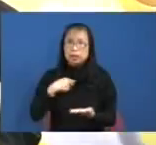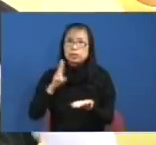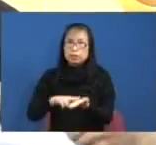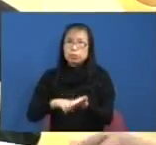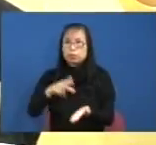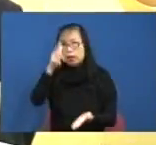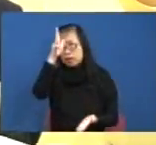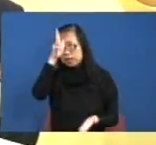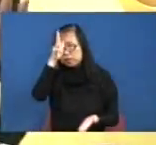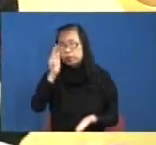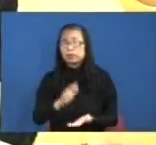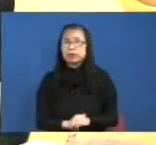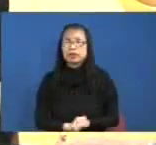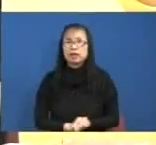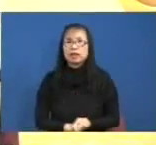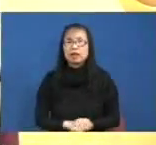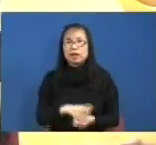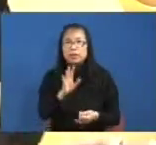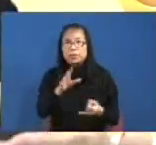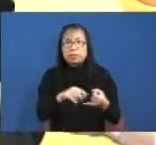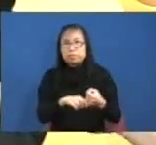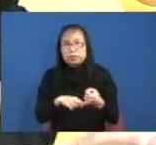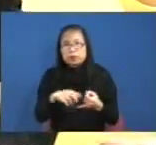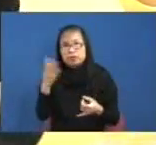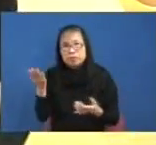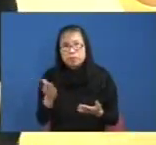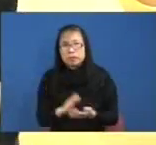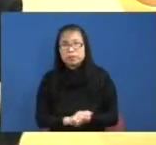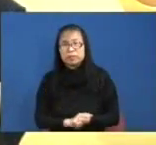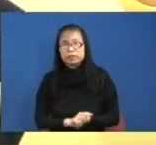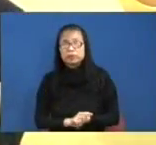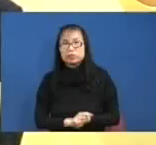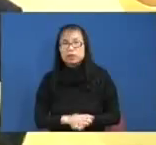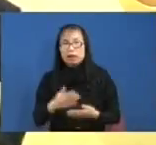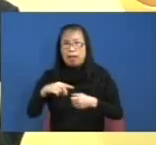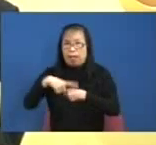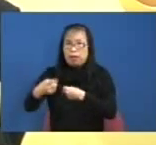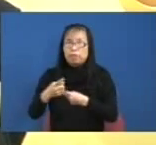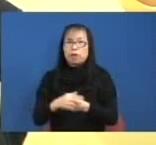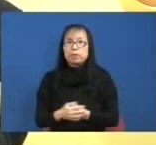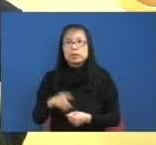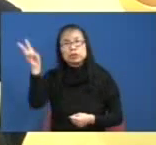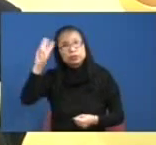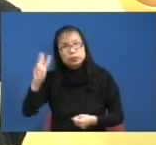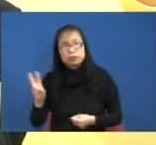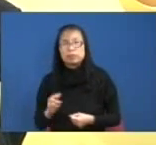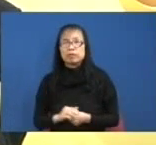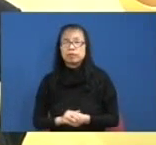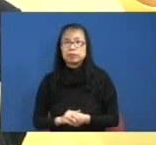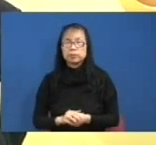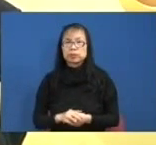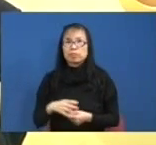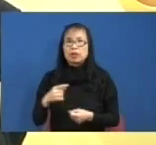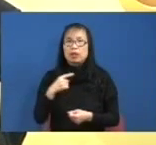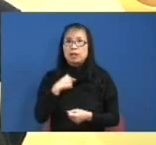政府嘅。如果唔係嘅話，咁即係你信邊個咧？係咪啊？咁另外一方面咧，如果講到水嘅話咧，我反而覺得好